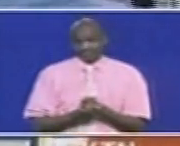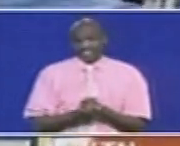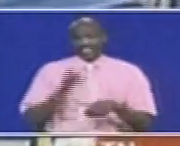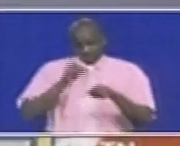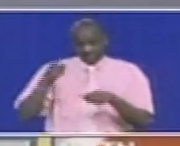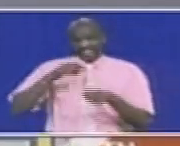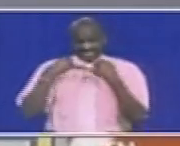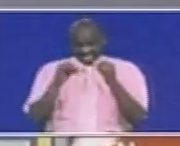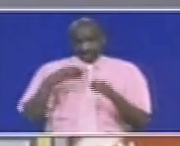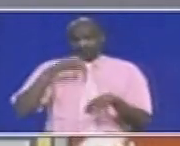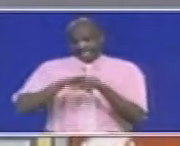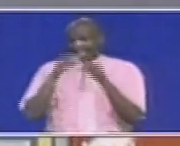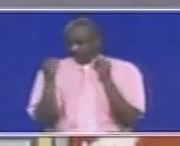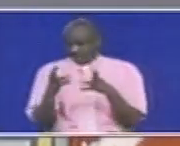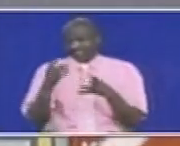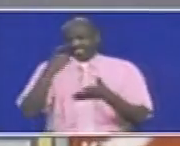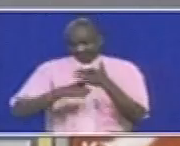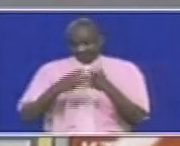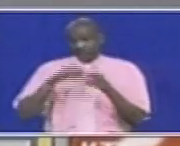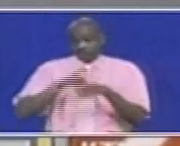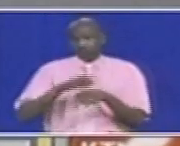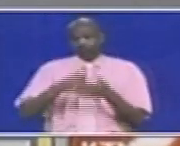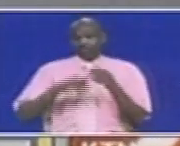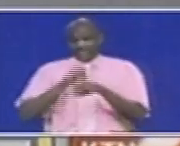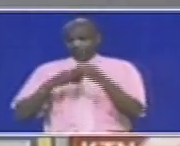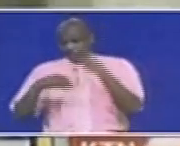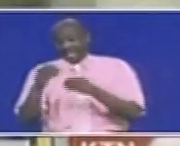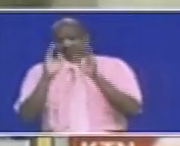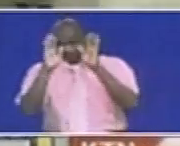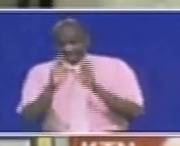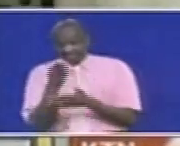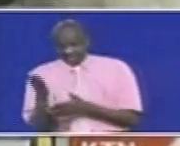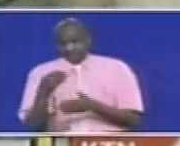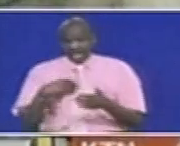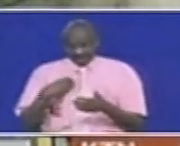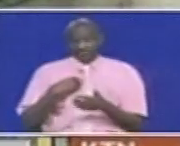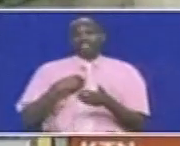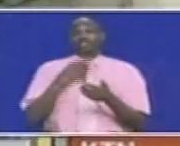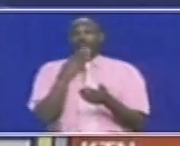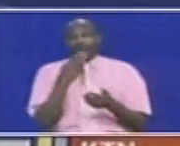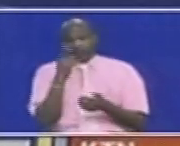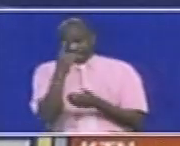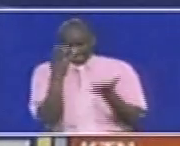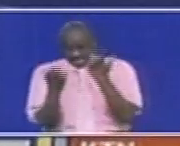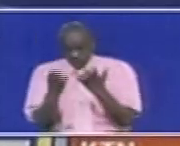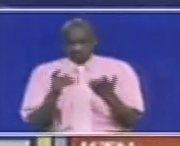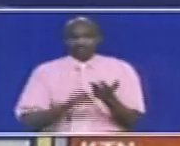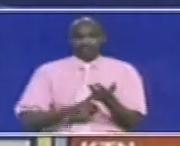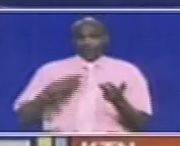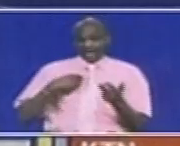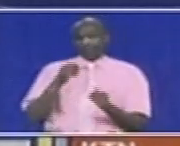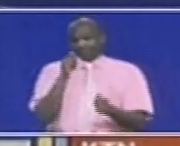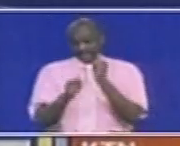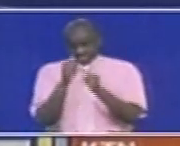Tulijaribu kutathmini kiwango cha ushuru tunazotozwa kwa kununua bidhaa muhimu kama vile sukari kilo moja, paketi ya